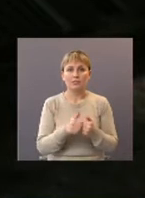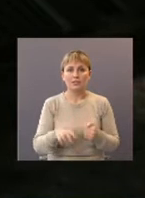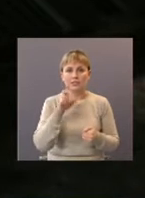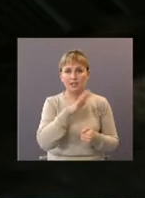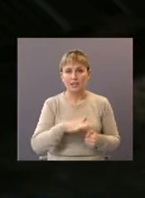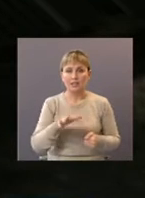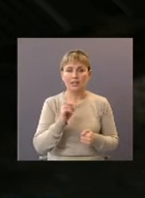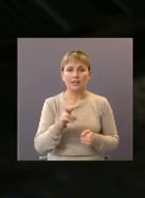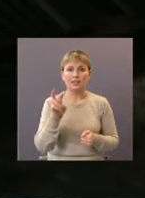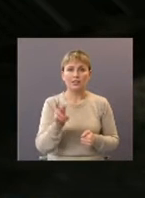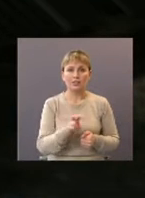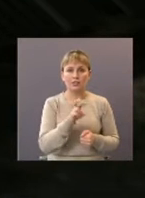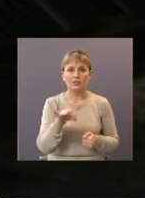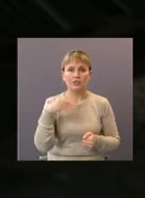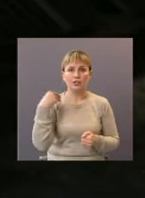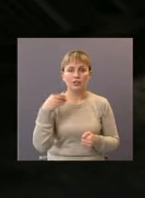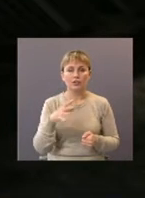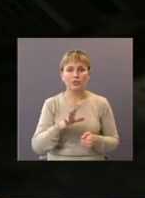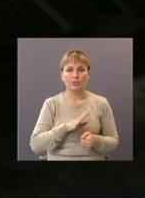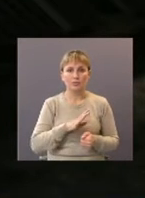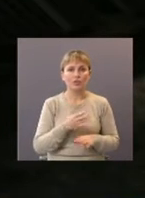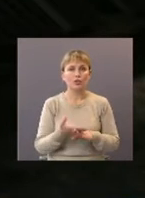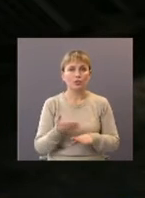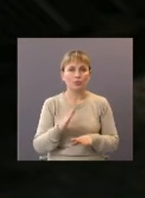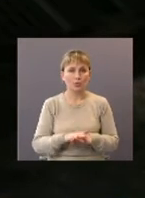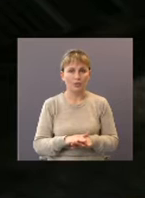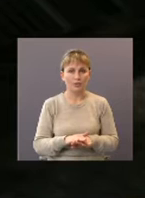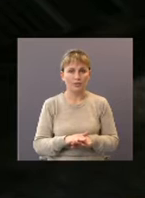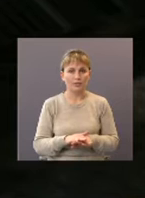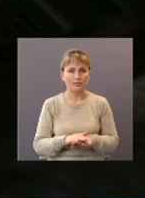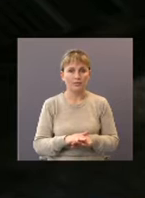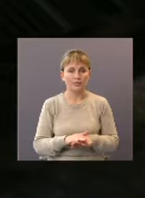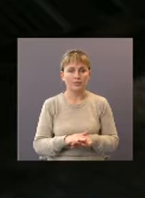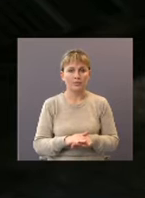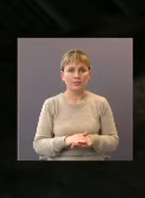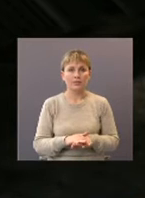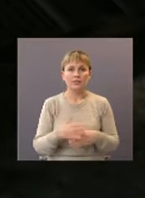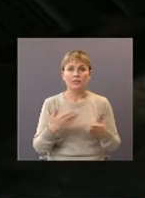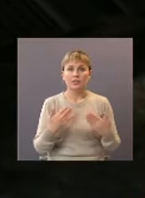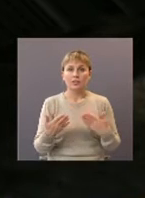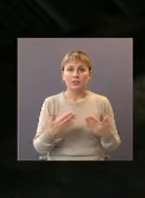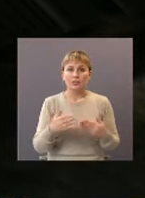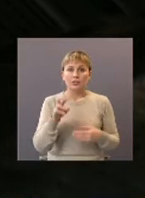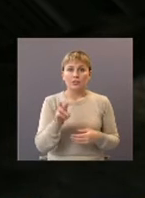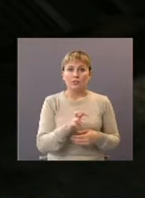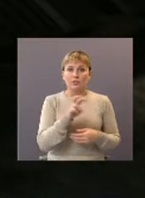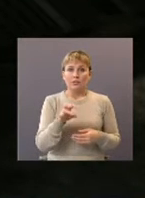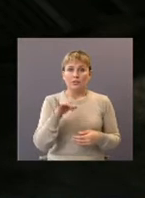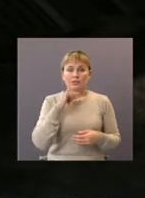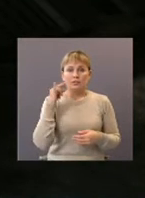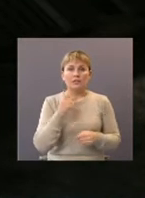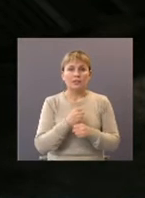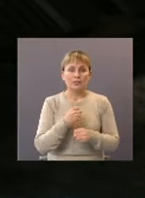как Кыргызстан и Таджикистан, были весьма натянуты. В отношении них Шавкат Мирзиёев